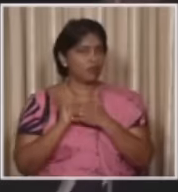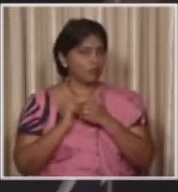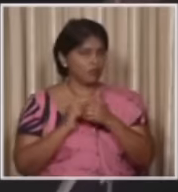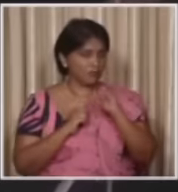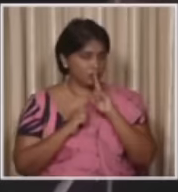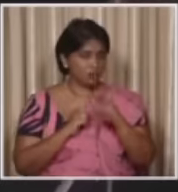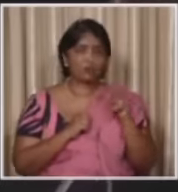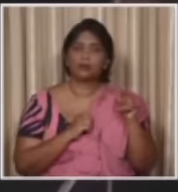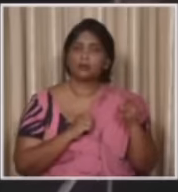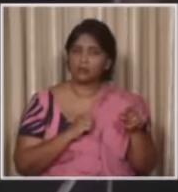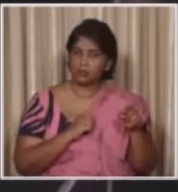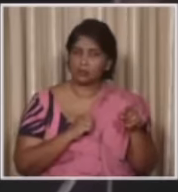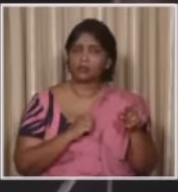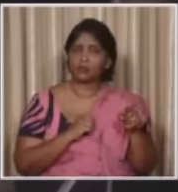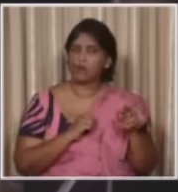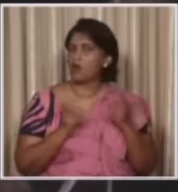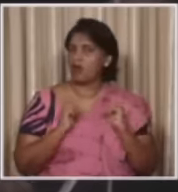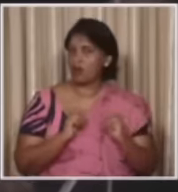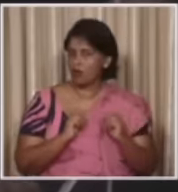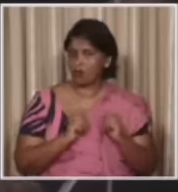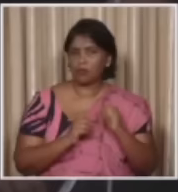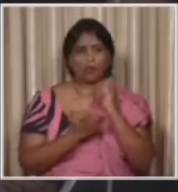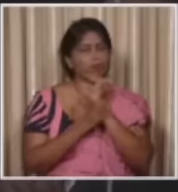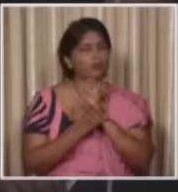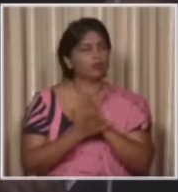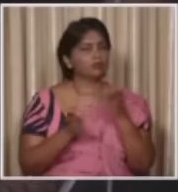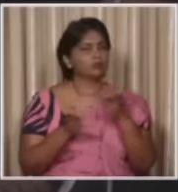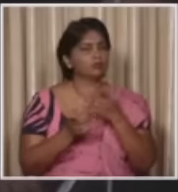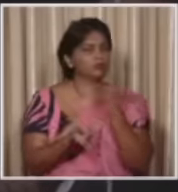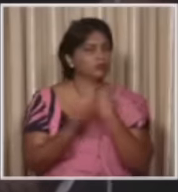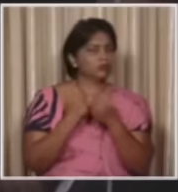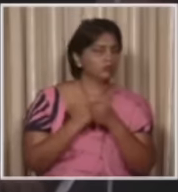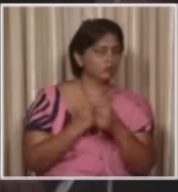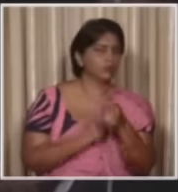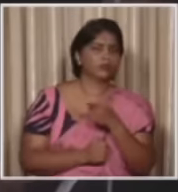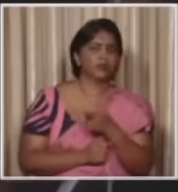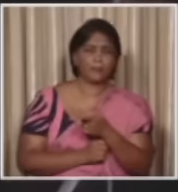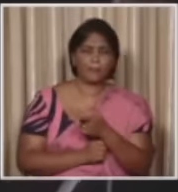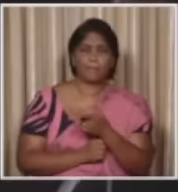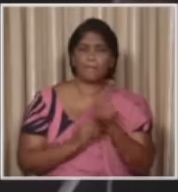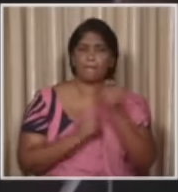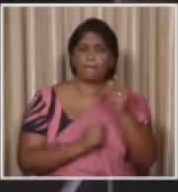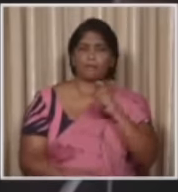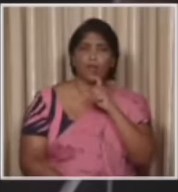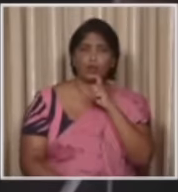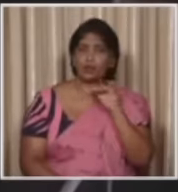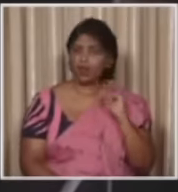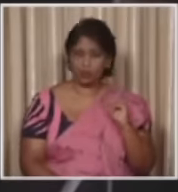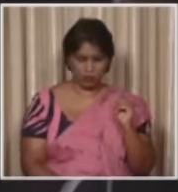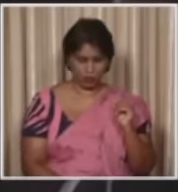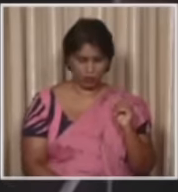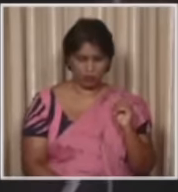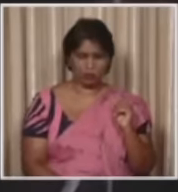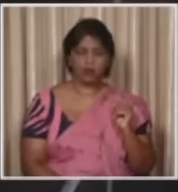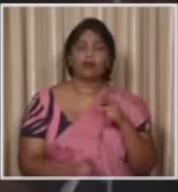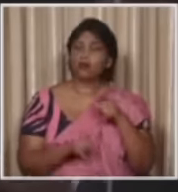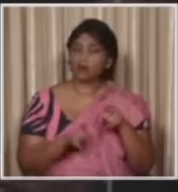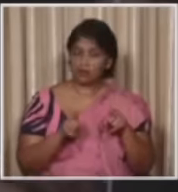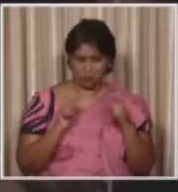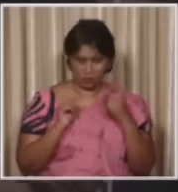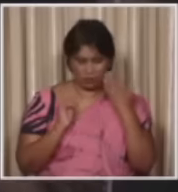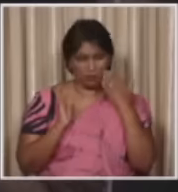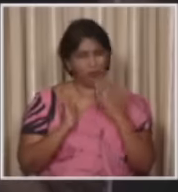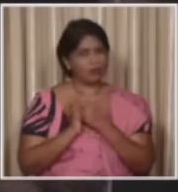කියලා කොහොමද ව්‍යවස්ථාදායක සභාව ඇනලිසිස් කරන්නේ ඒ දුන්න නඩු තීන්දුව කොහොමද කියලා එතන ඒක